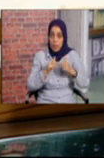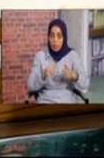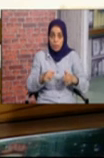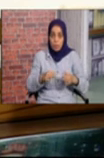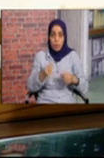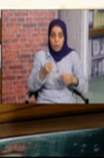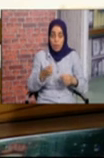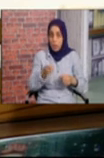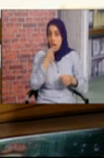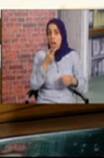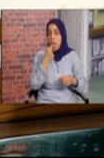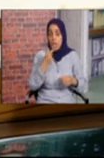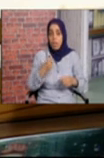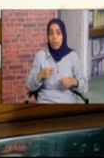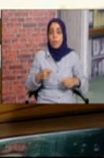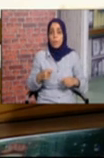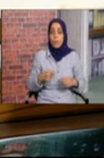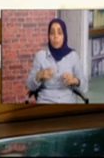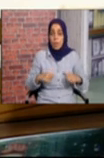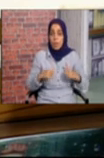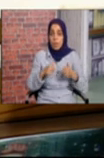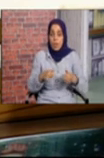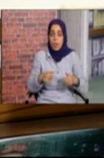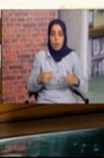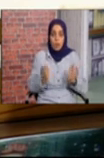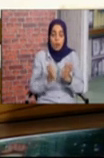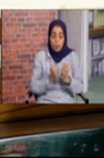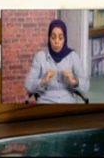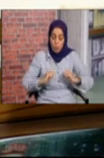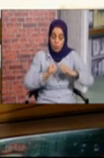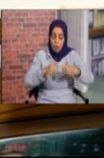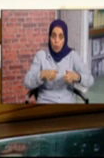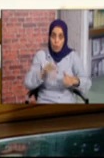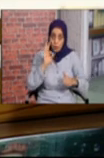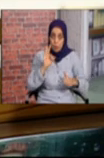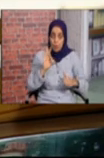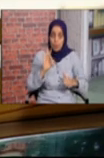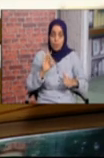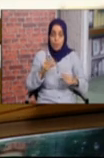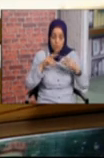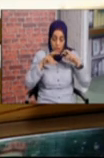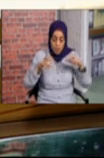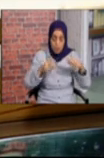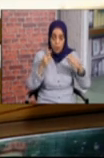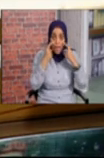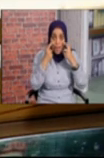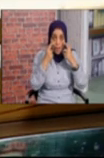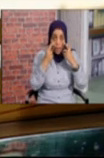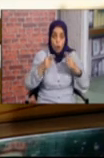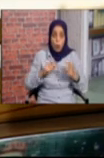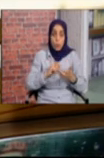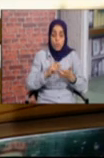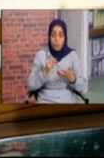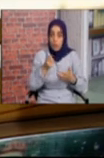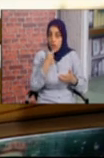أدوية؟ طبعا، يعني هي القافلة بتعمل ثلاث حاجات، بتعمل كشف الرمد وبتصرف العلاج